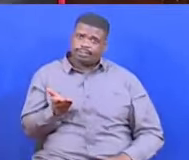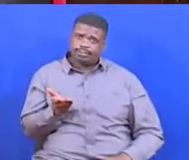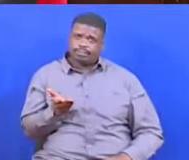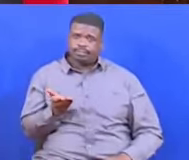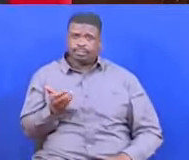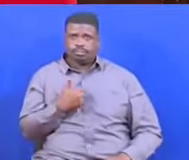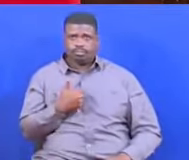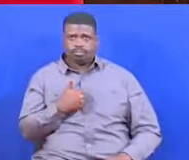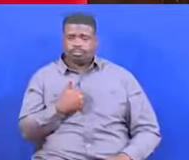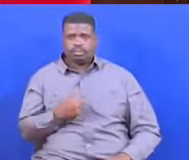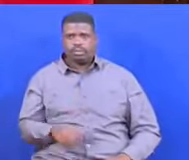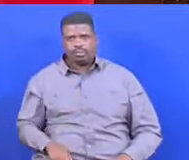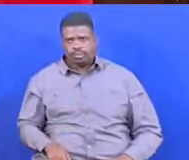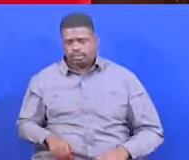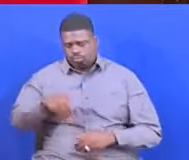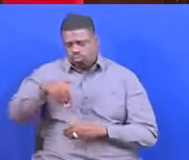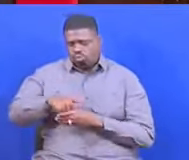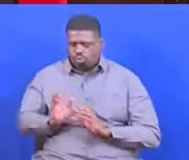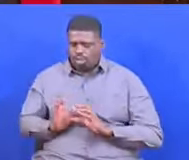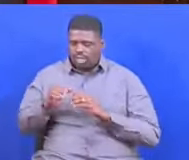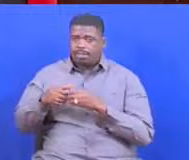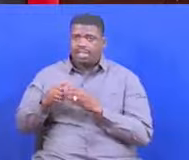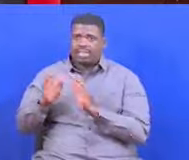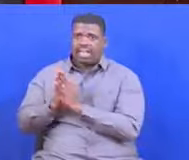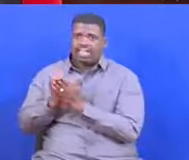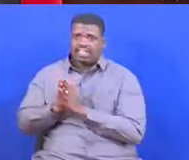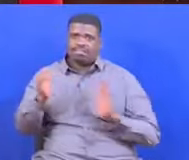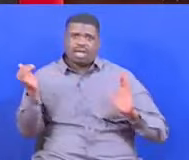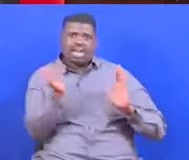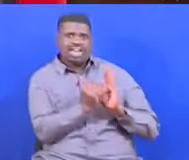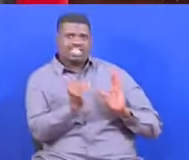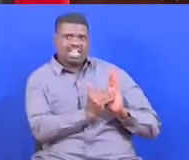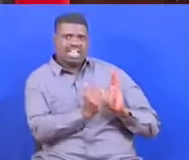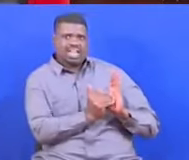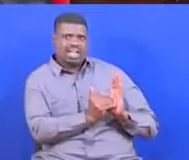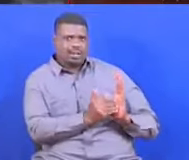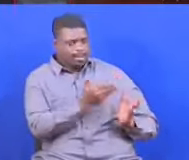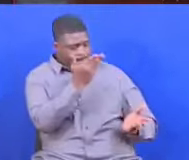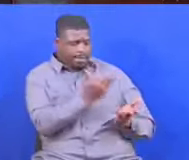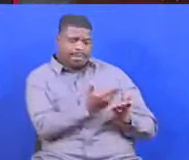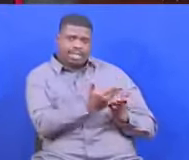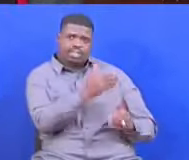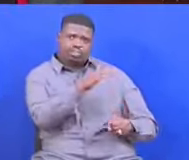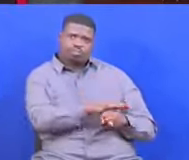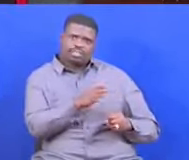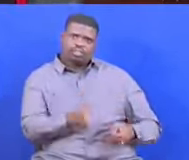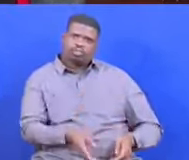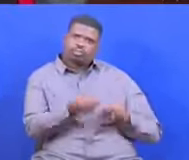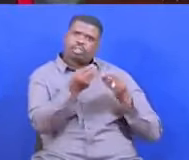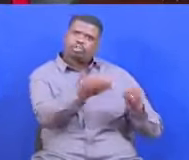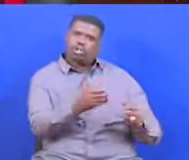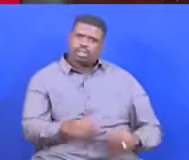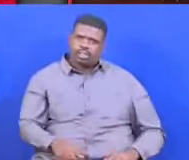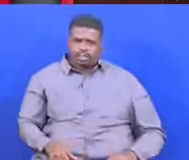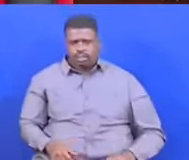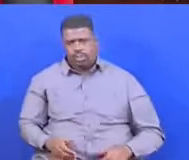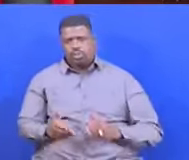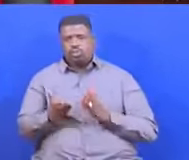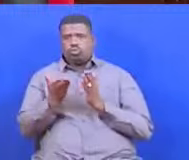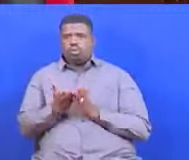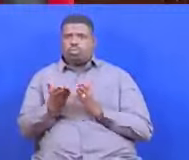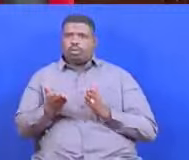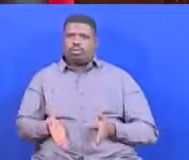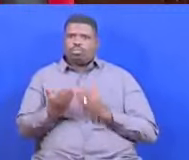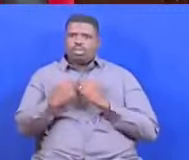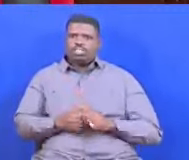mimi ni mjumbe wa kamati ya katiba na sheria, na tumetoa mapendekezo mengi sana. Tunaomba